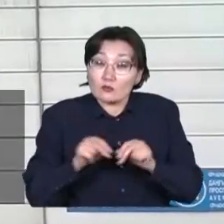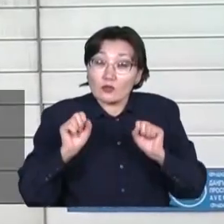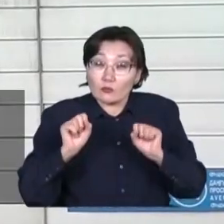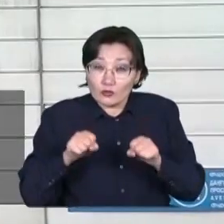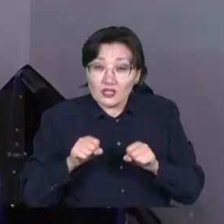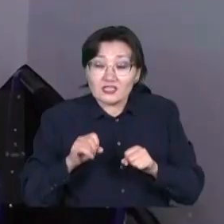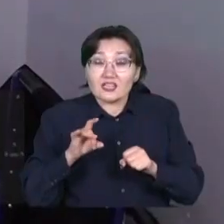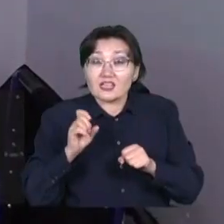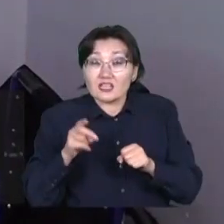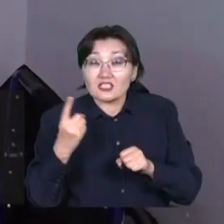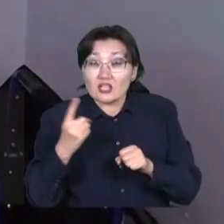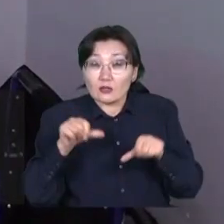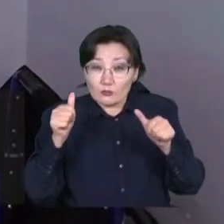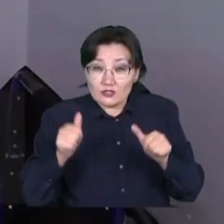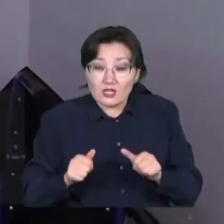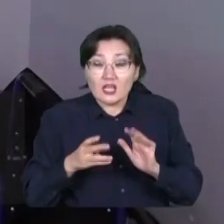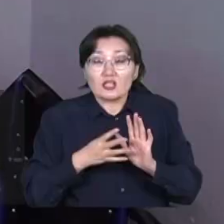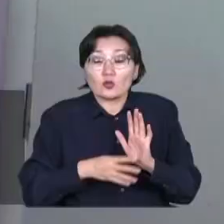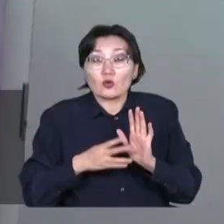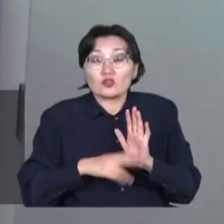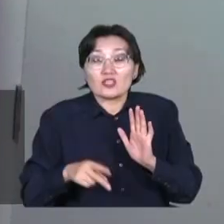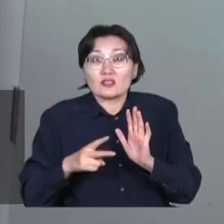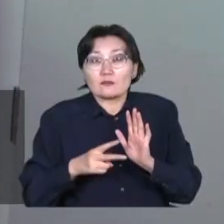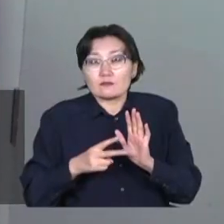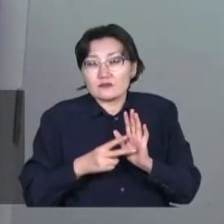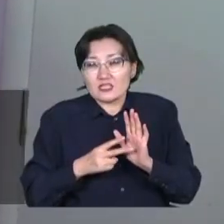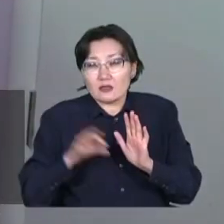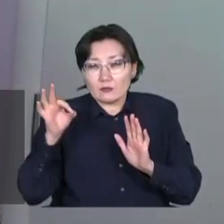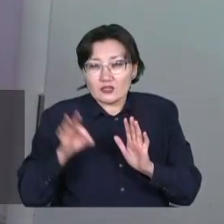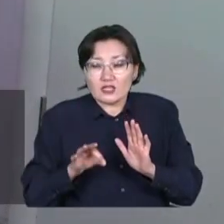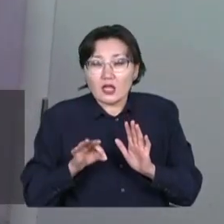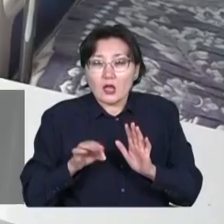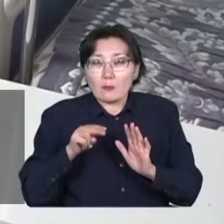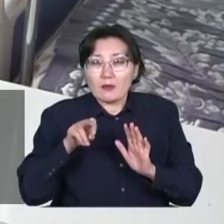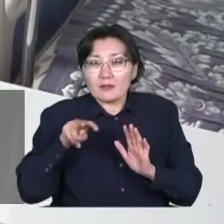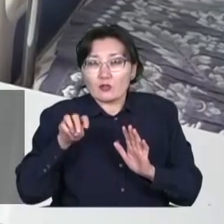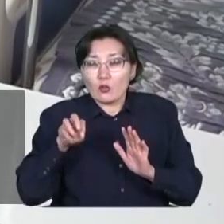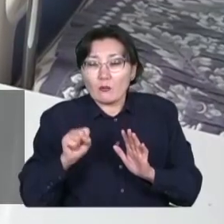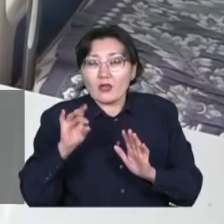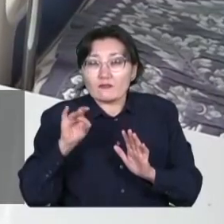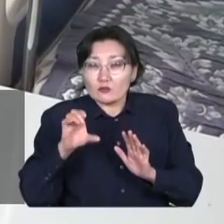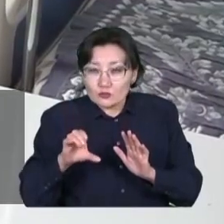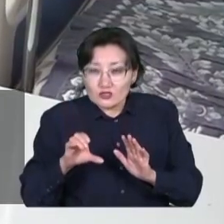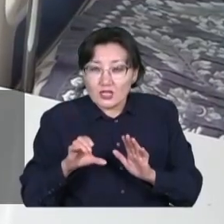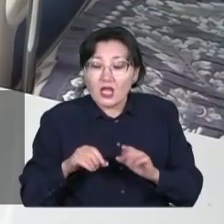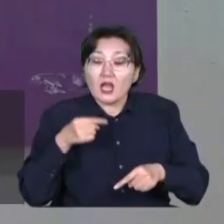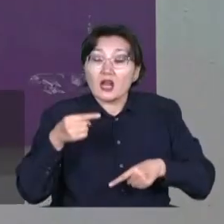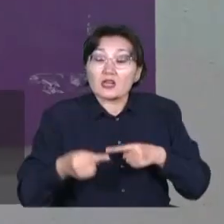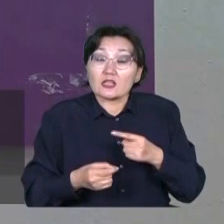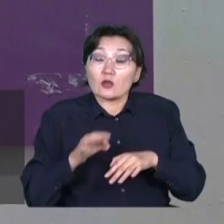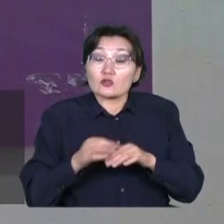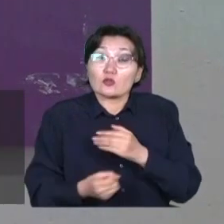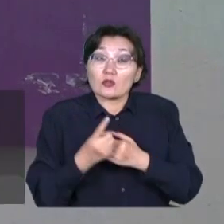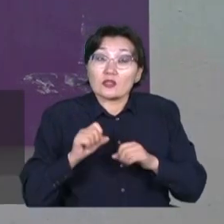Себебі 97% жағдайда адам папиллома вирусы аталған онкологиялық дерттің туындауына себеп болады. Аурудың ең жоғары деңгейі 40-44